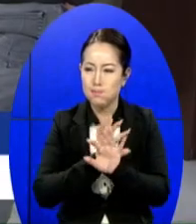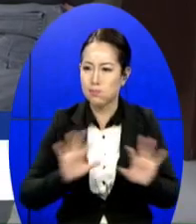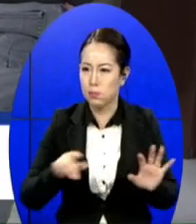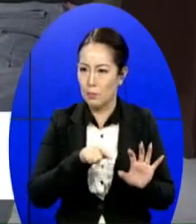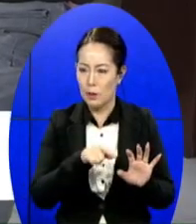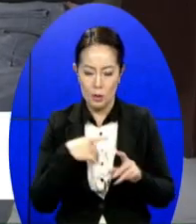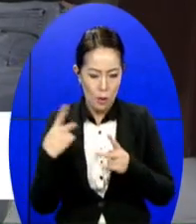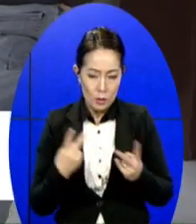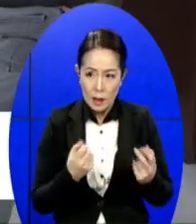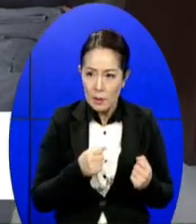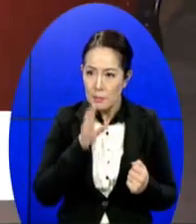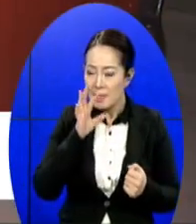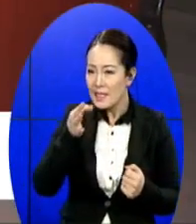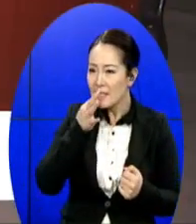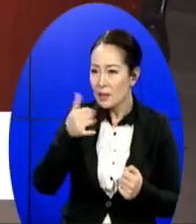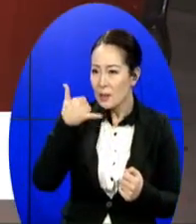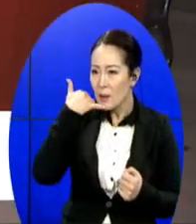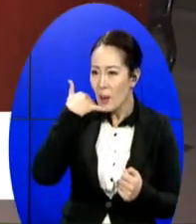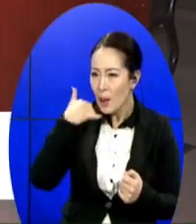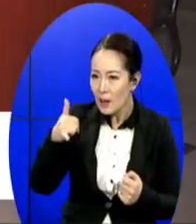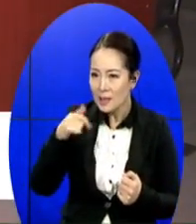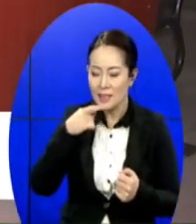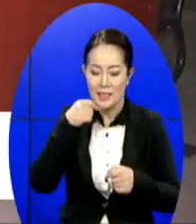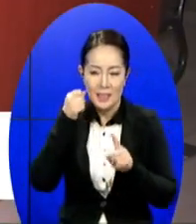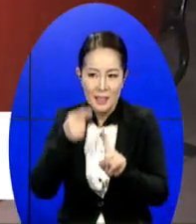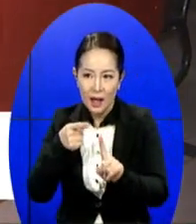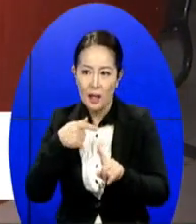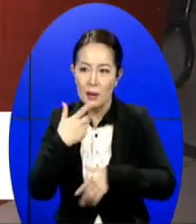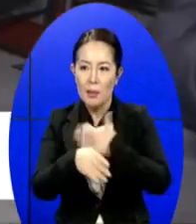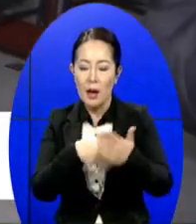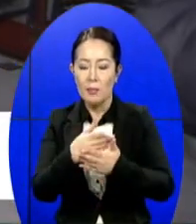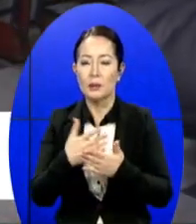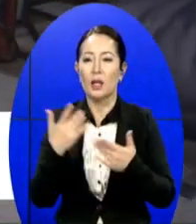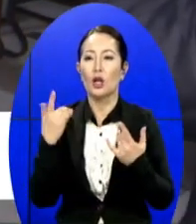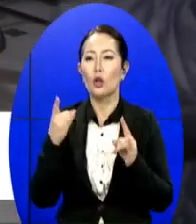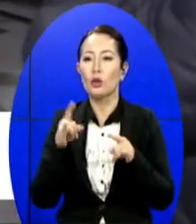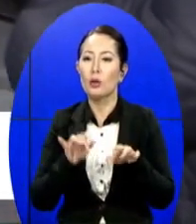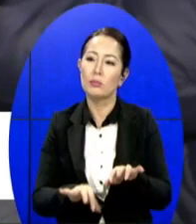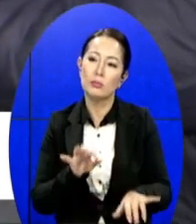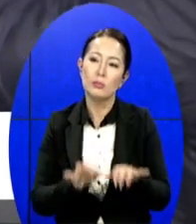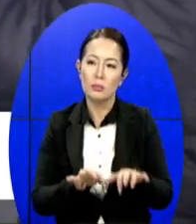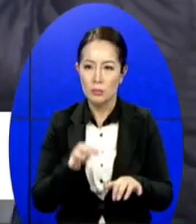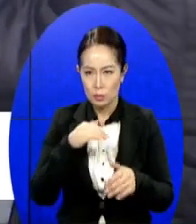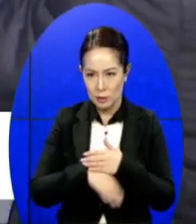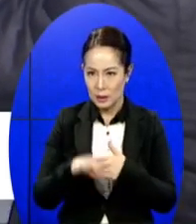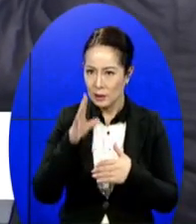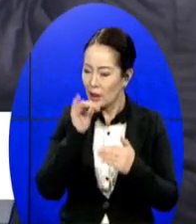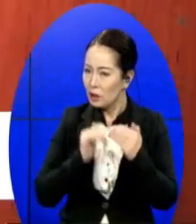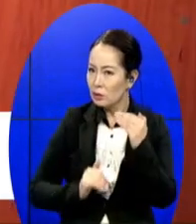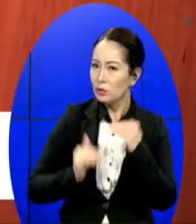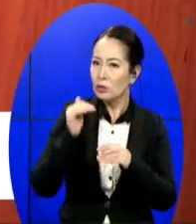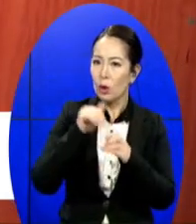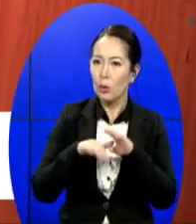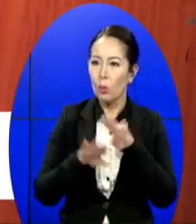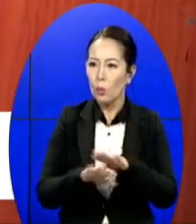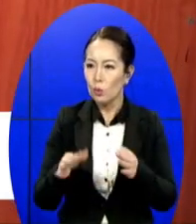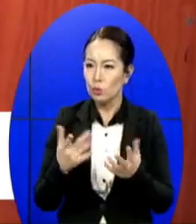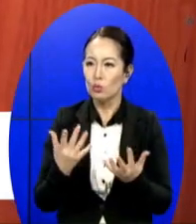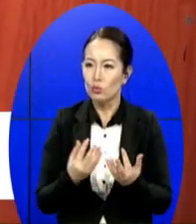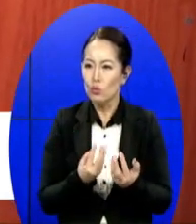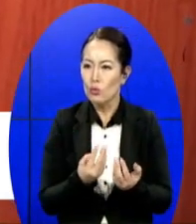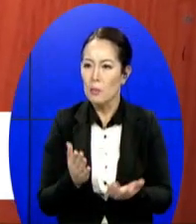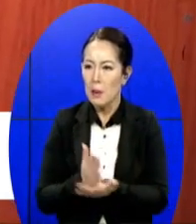Үйлчилгээ авахын тулд урдчилж утсаар залган захиалгаа өгдөг юм байна. Тоглоом тоглож байгаа үйлчлүүлэгчдийн дунд насан туршийн хүүхдүүд цөөнгүү байсан